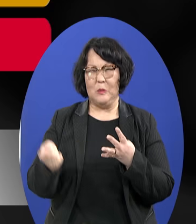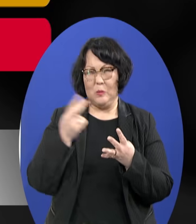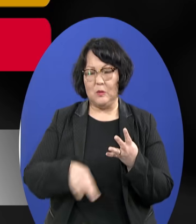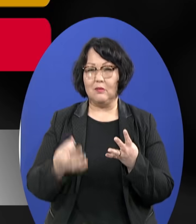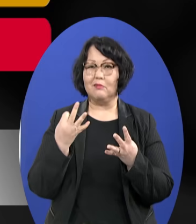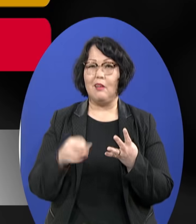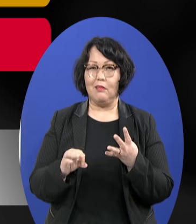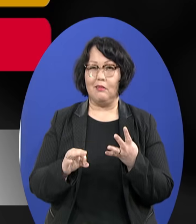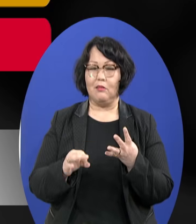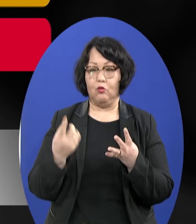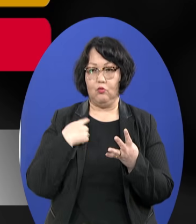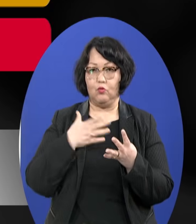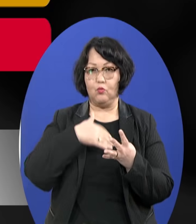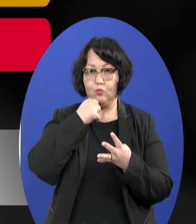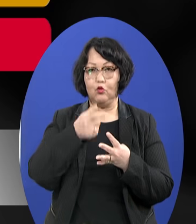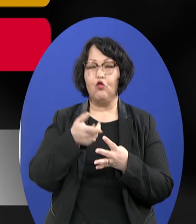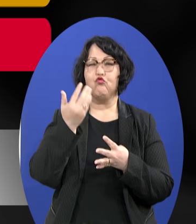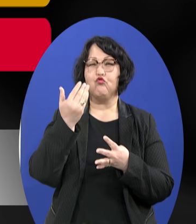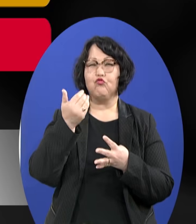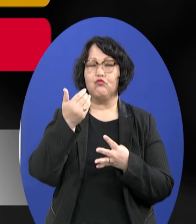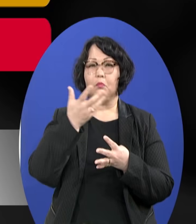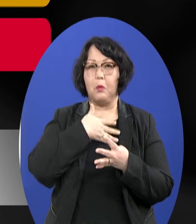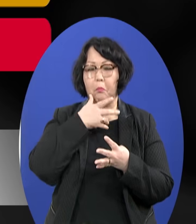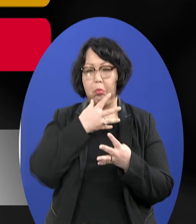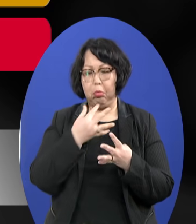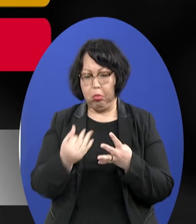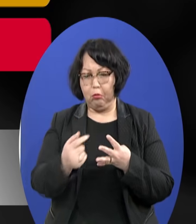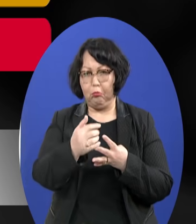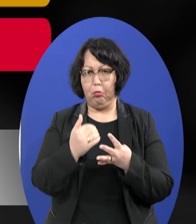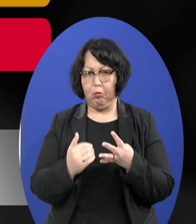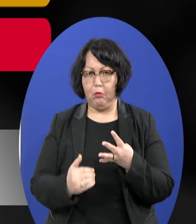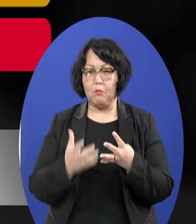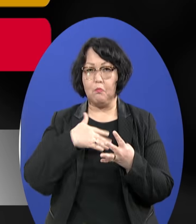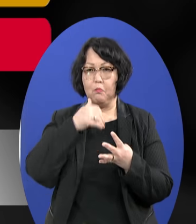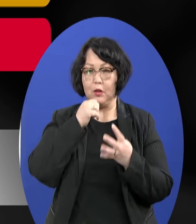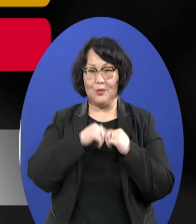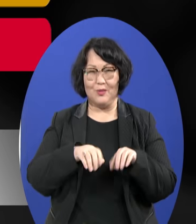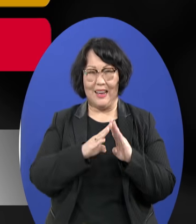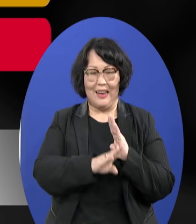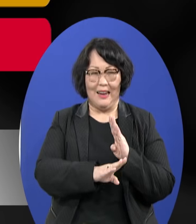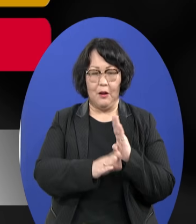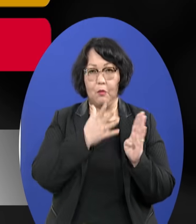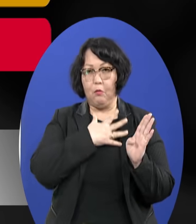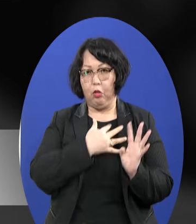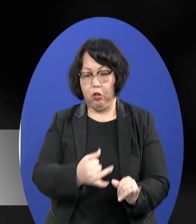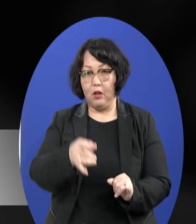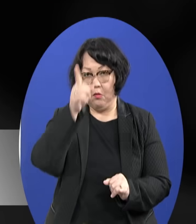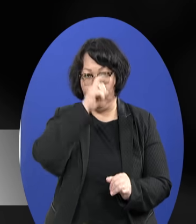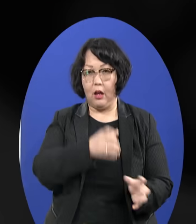Өчигдрийн байдлаар хөнгөө өвчтнүүд хүндрэх, гэрээр тусгаарлагдсан иргэдийн биеийн байдал хүндэрч эмнэлэг тэрсэн тохиолдлууд гарсан байна.